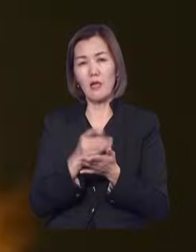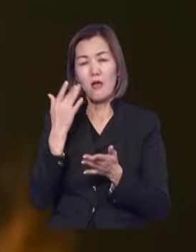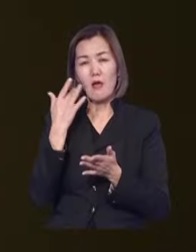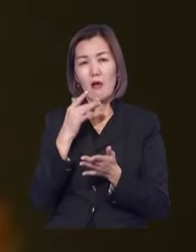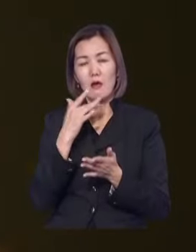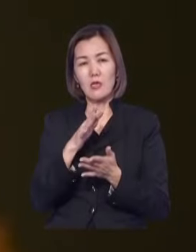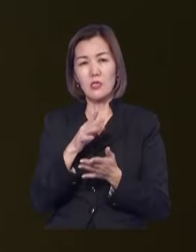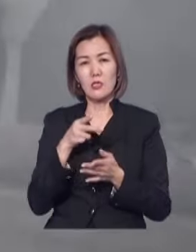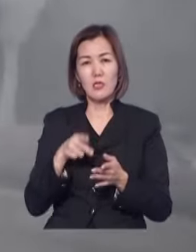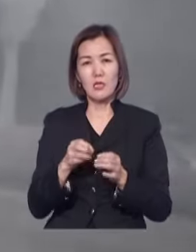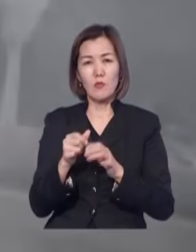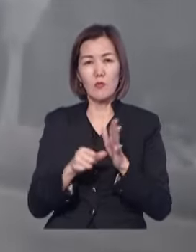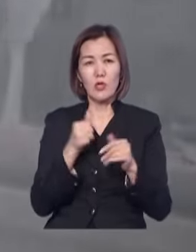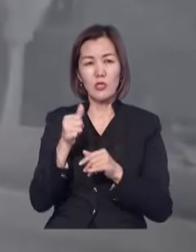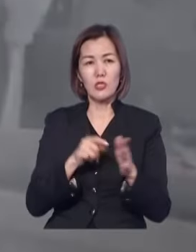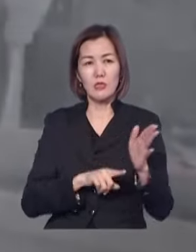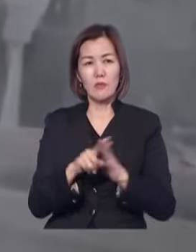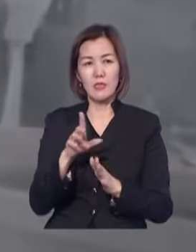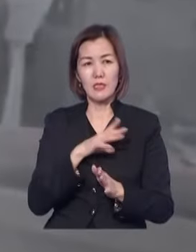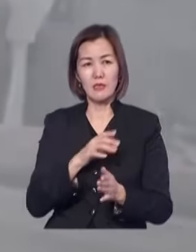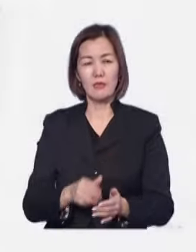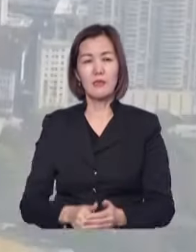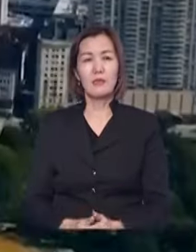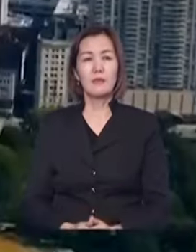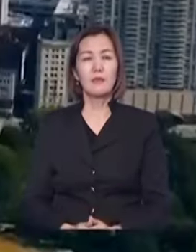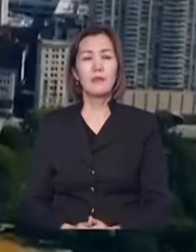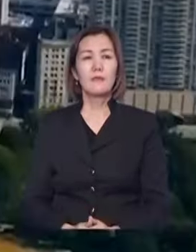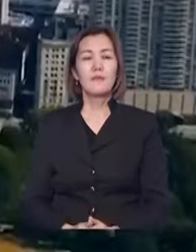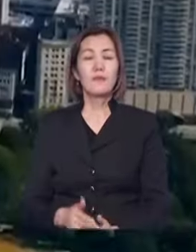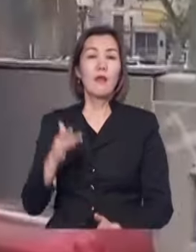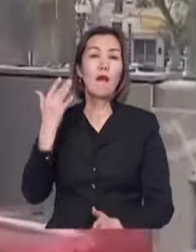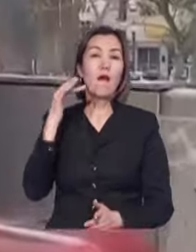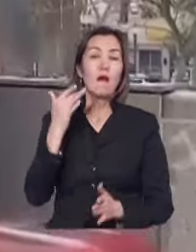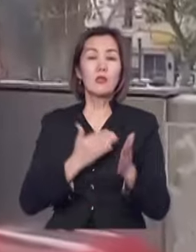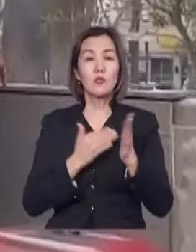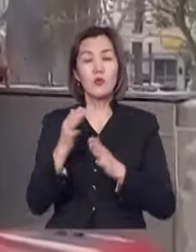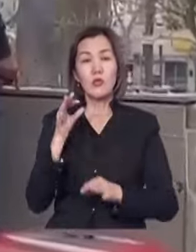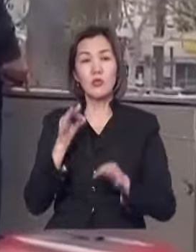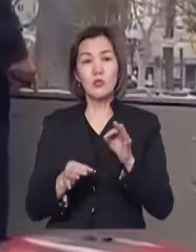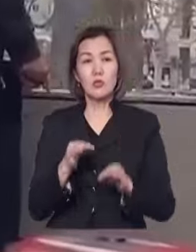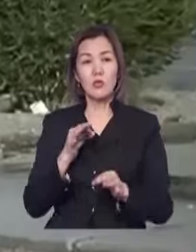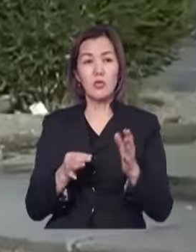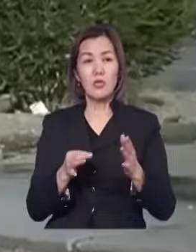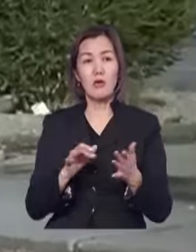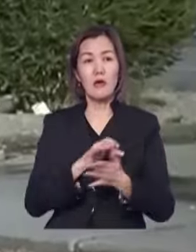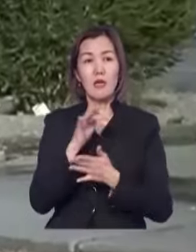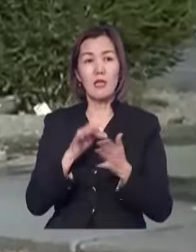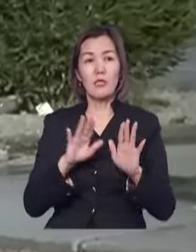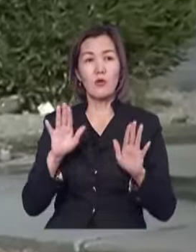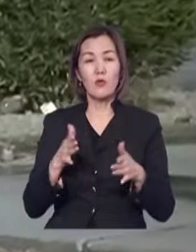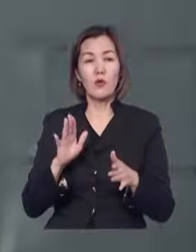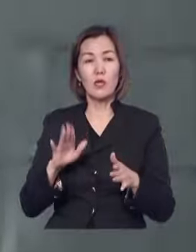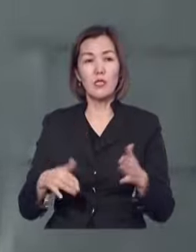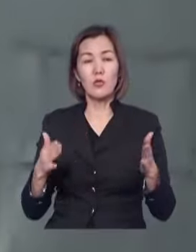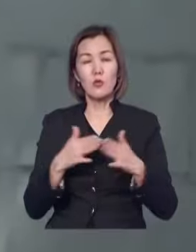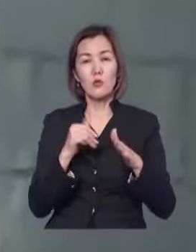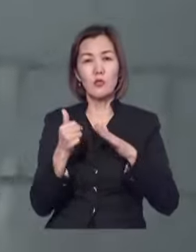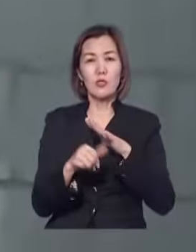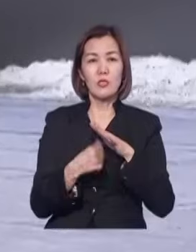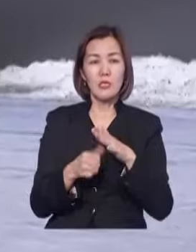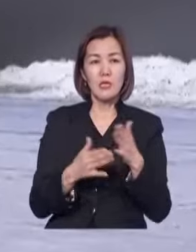штатында 2016 жылы күшіне енді. Ақш жоғарғы соты Гранд Пас шаһарындағы оқиғадан кейін үйсіздер мәселесіне